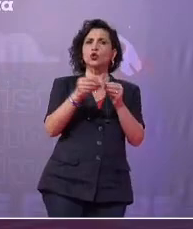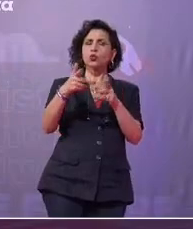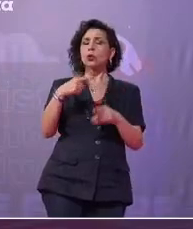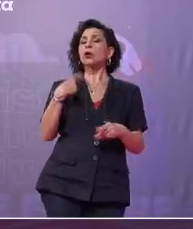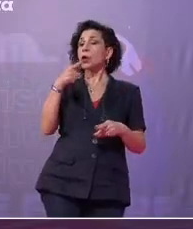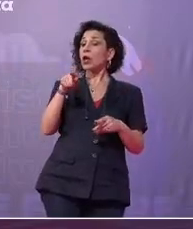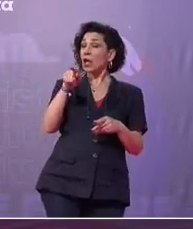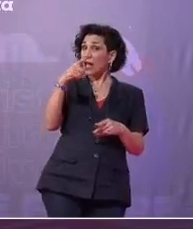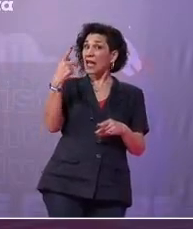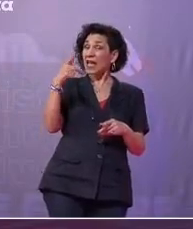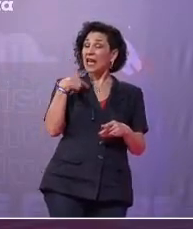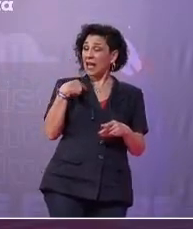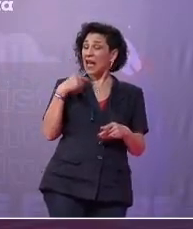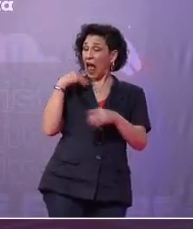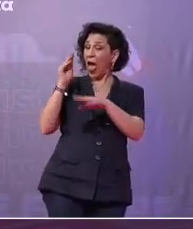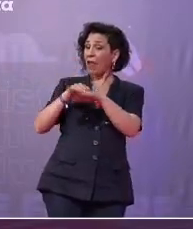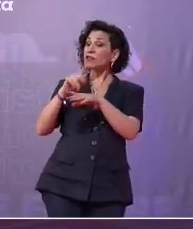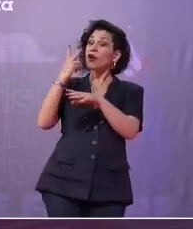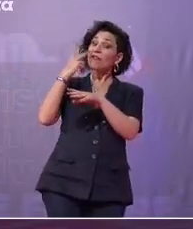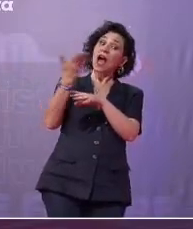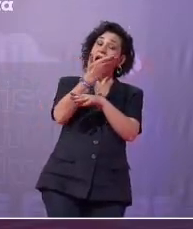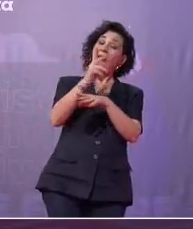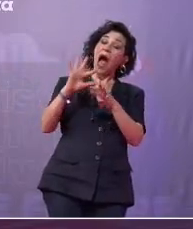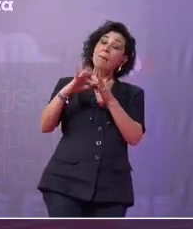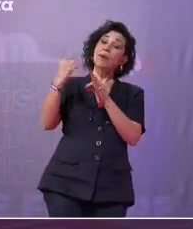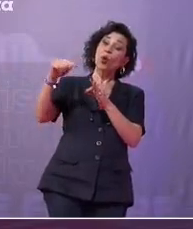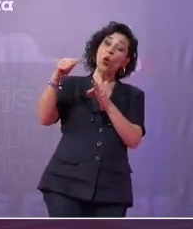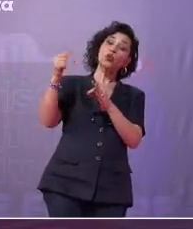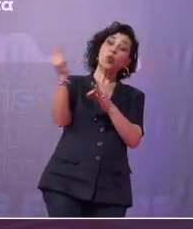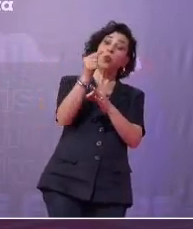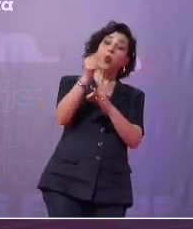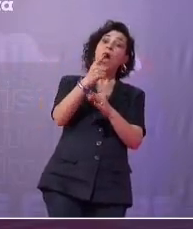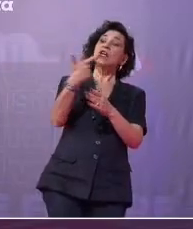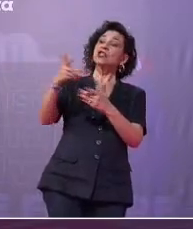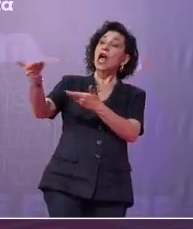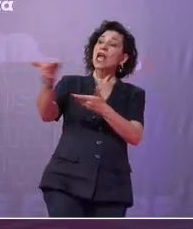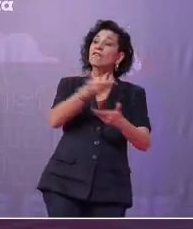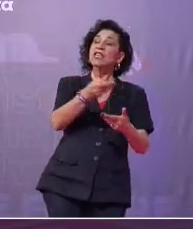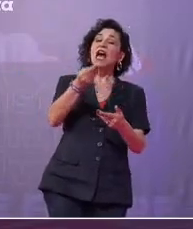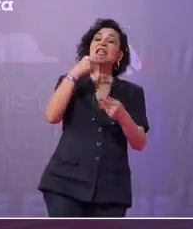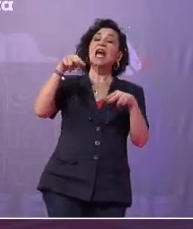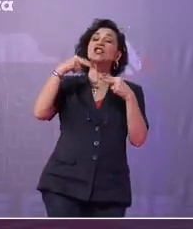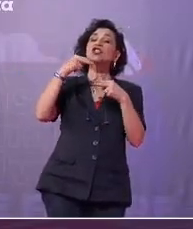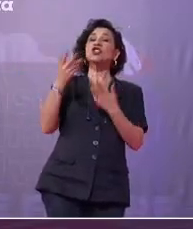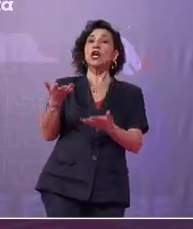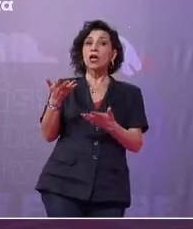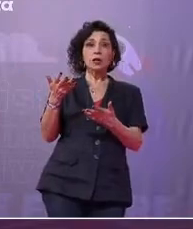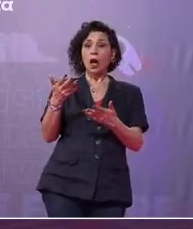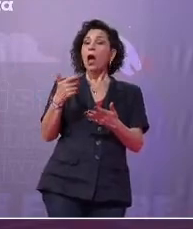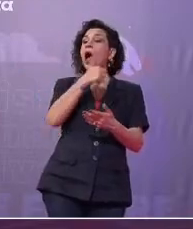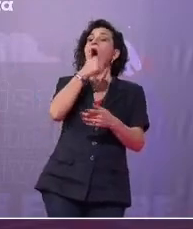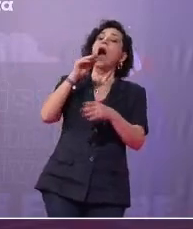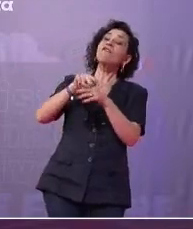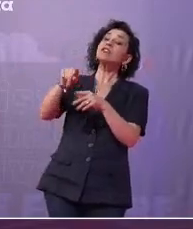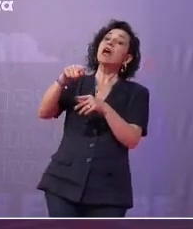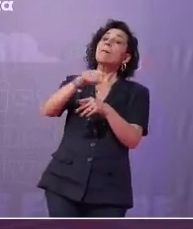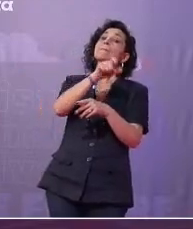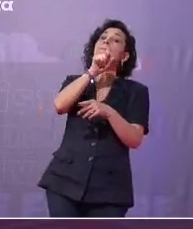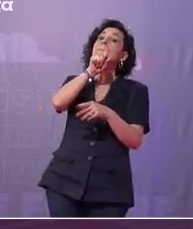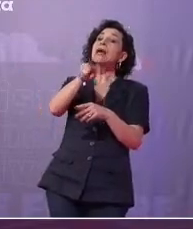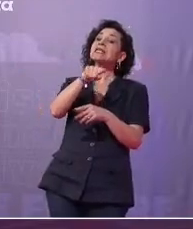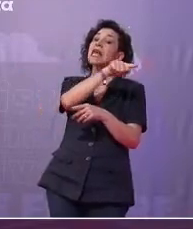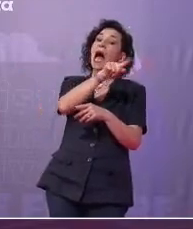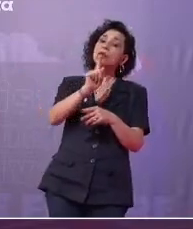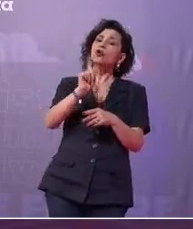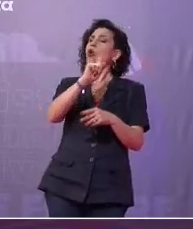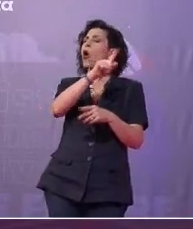ha invitato a cena non ti dico c'è un messaggio della tua amica e questo è soltanto il primo passo ma probabilmente la gente del futuro potreste già avercelo